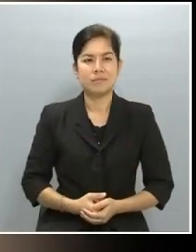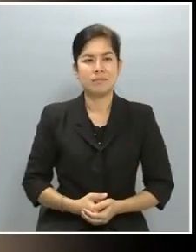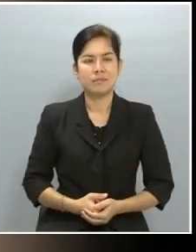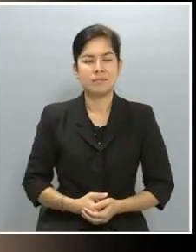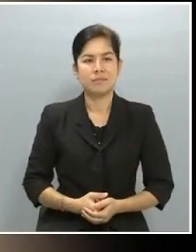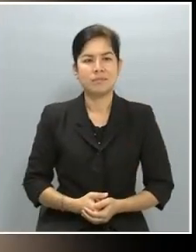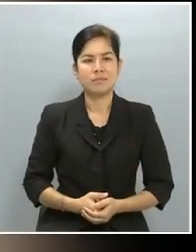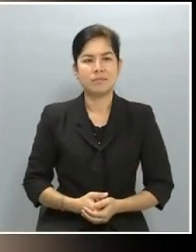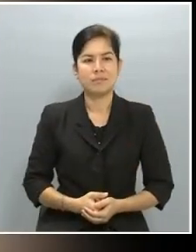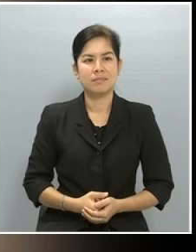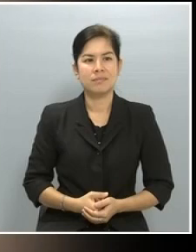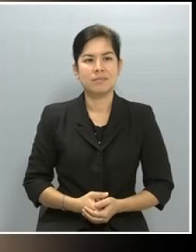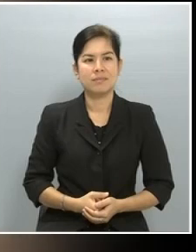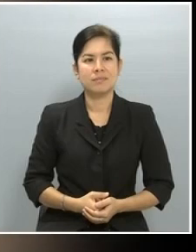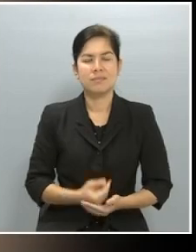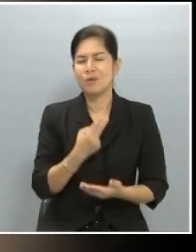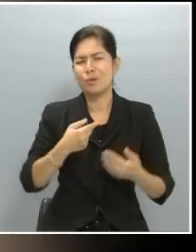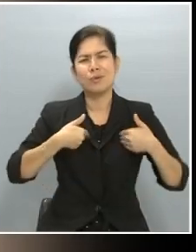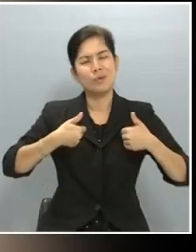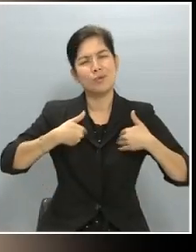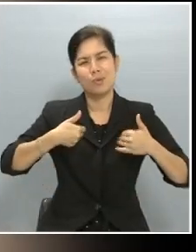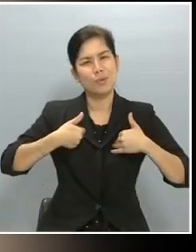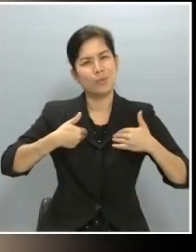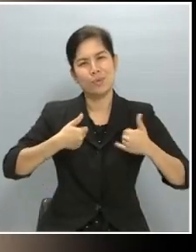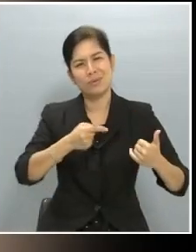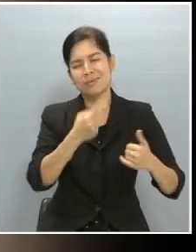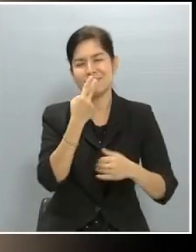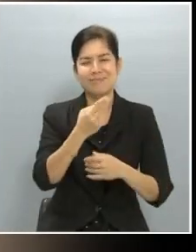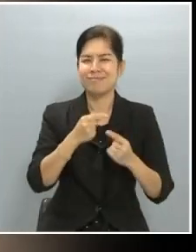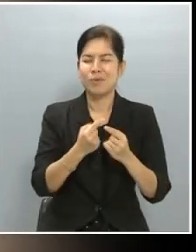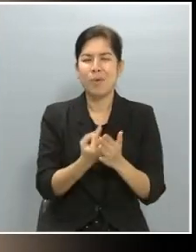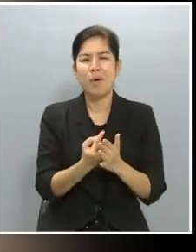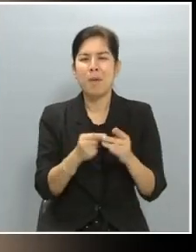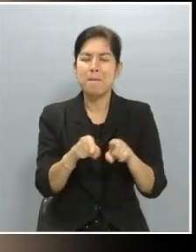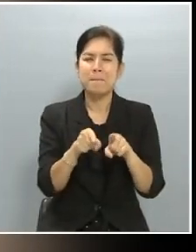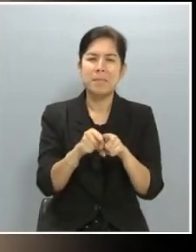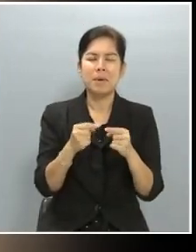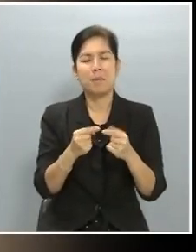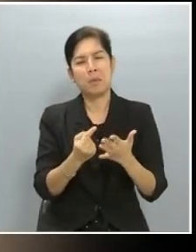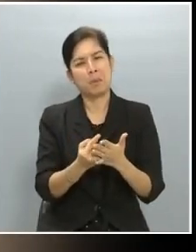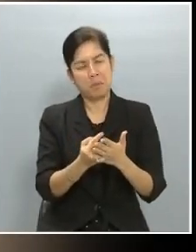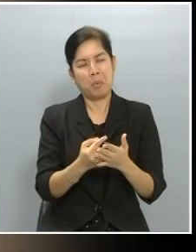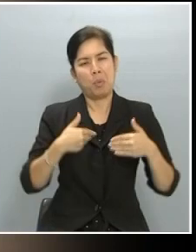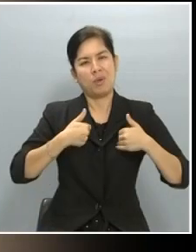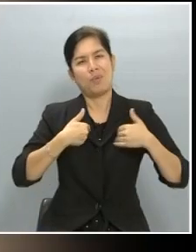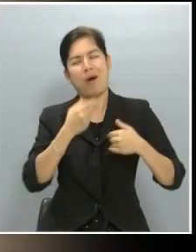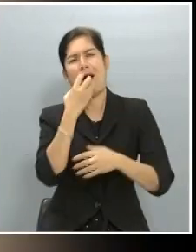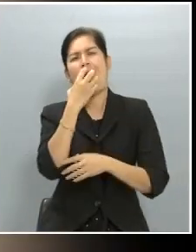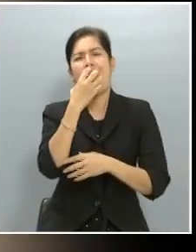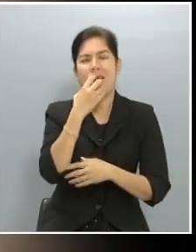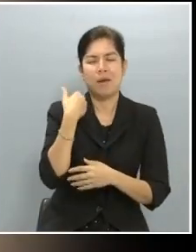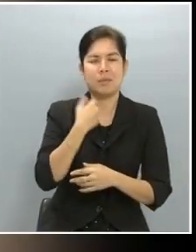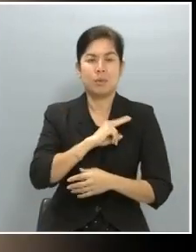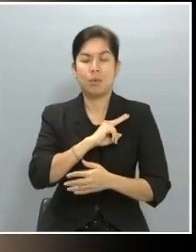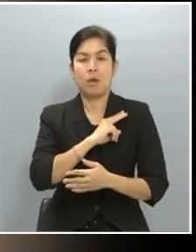นี่ครับตลอดเวลาคือพี่แกดูเป็นคนแบบสุขภาพจิตดีมากนะครับแล้วสามารถหัวเราะกับตัวเองได้นะฮะ